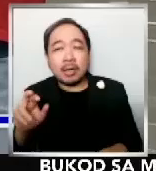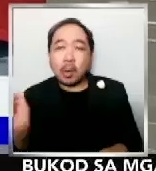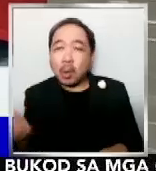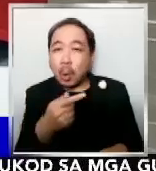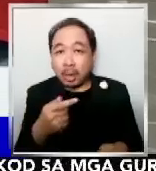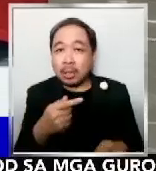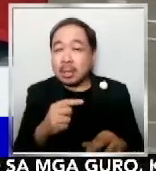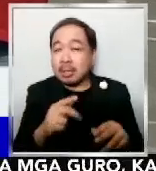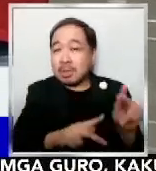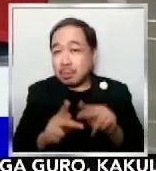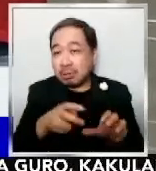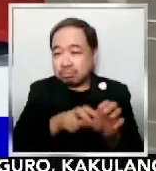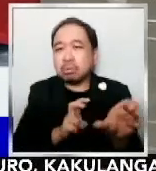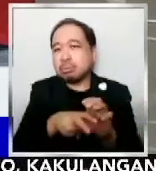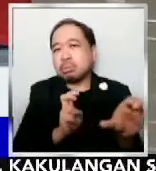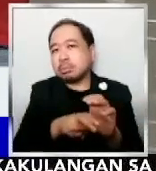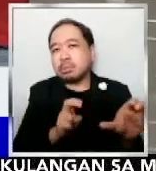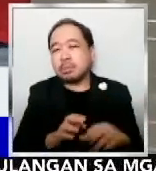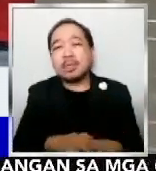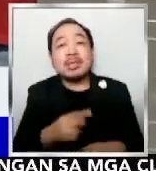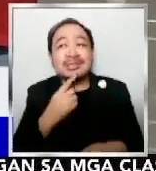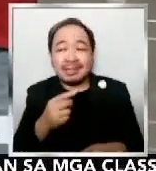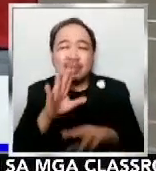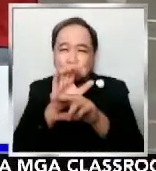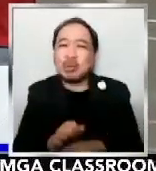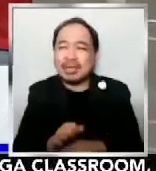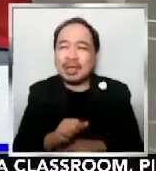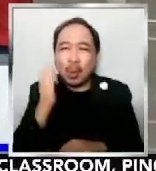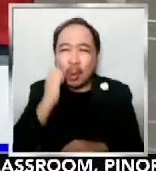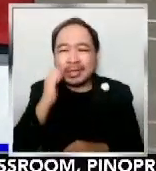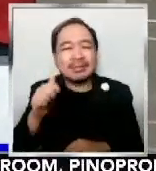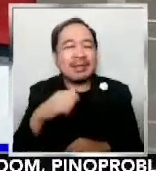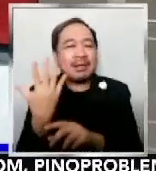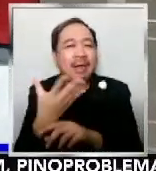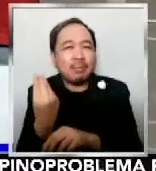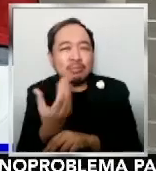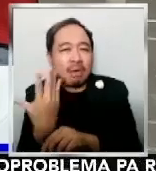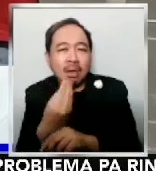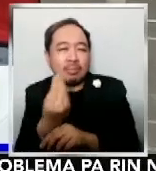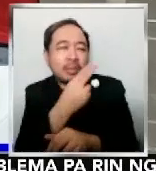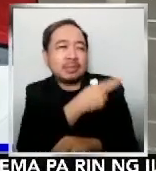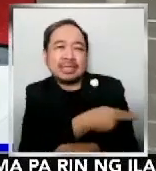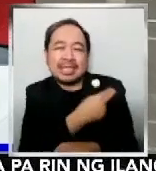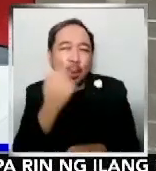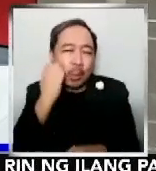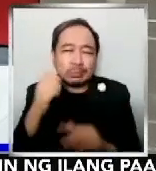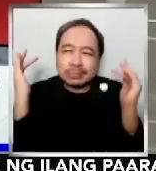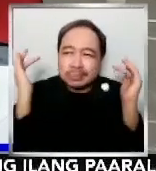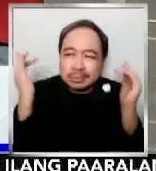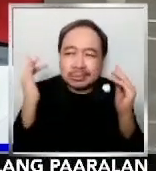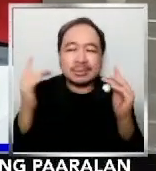taga Interagency Council for Traffic ang makakita ng mga abusadong ambulance driver na panay wang-wang at labag sa batas